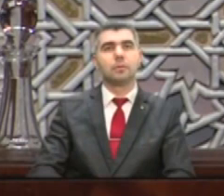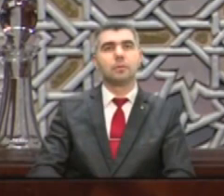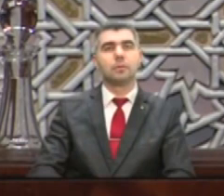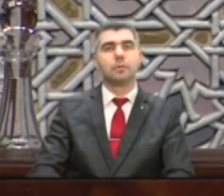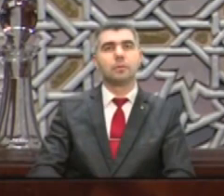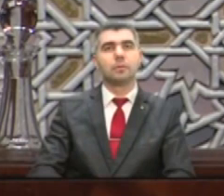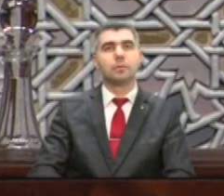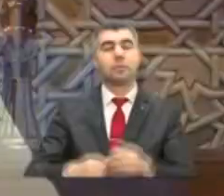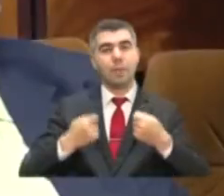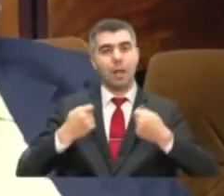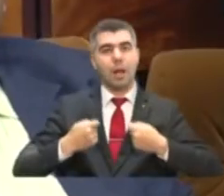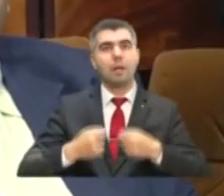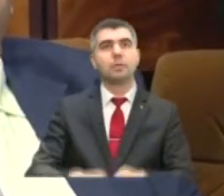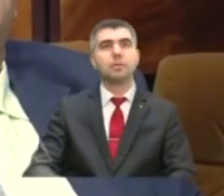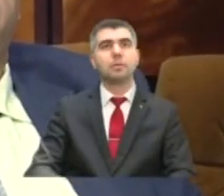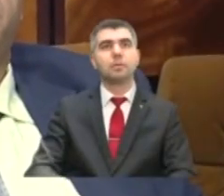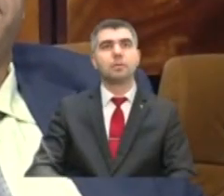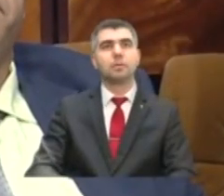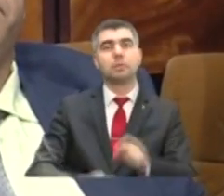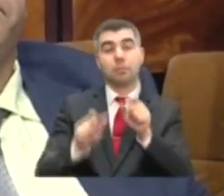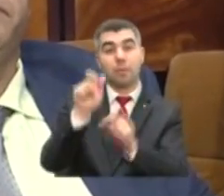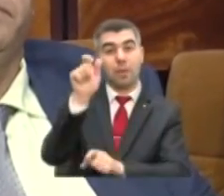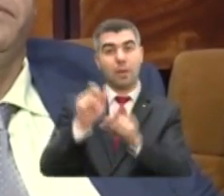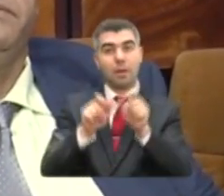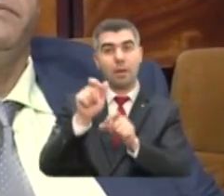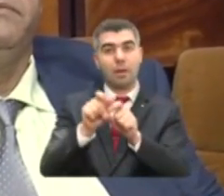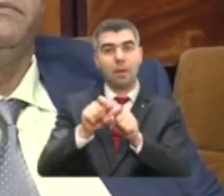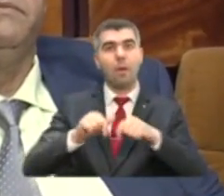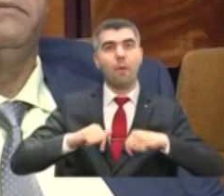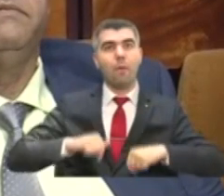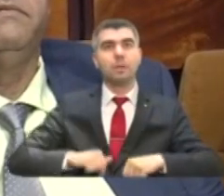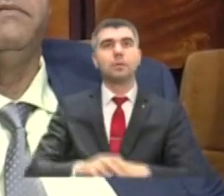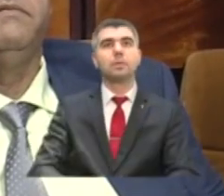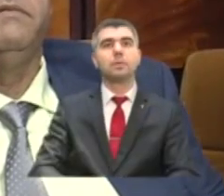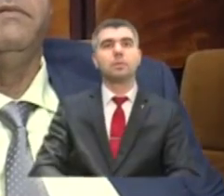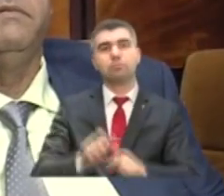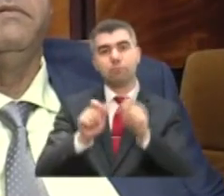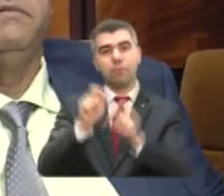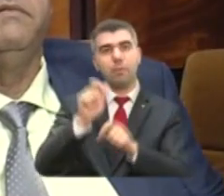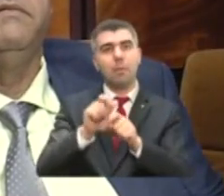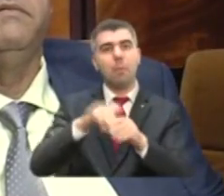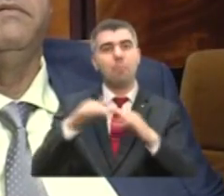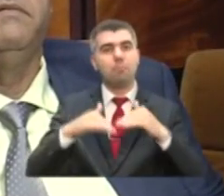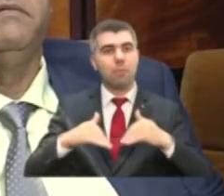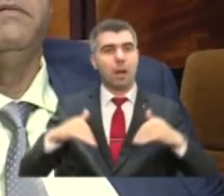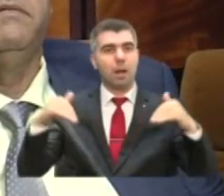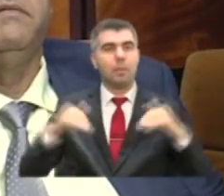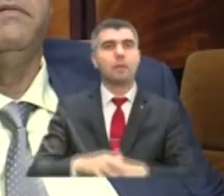2019. السيد الرئيس، سيدات والسادة الوزراء، سيدات والسادة النواب،